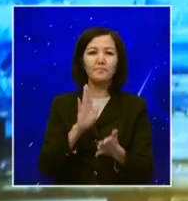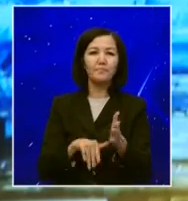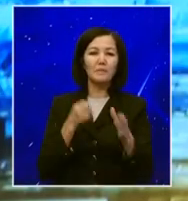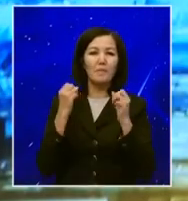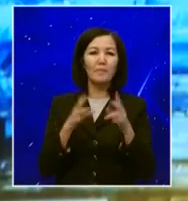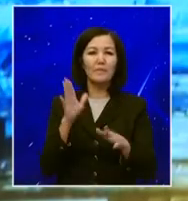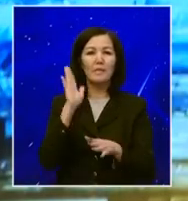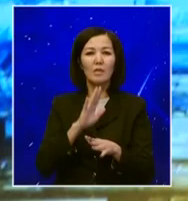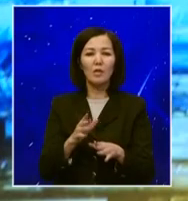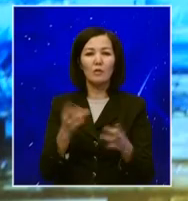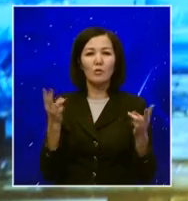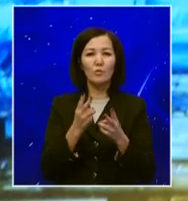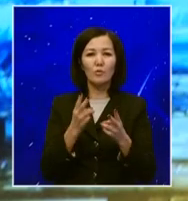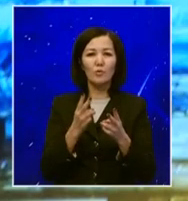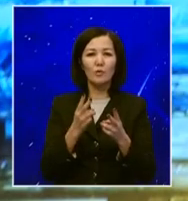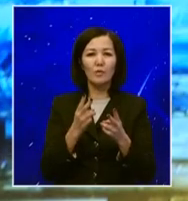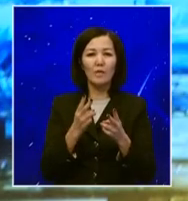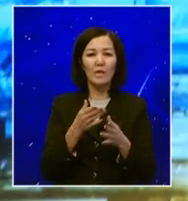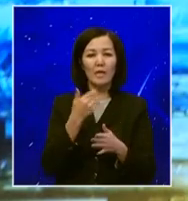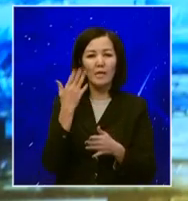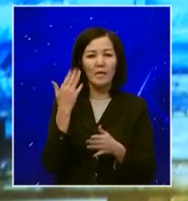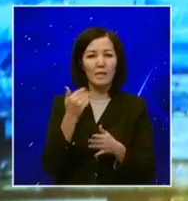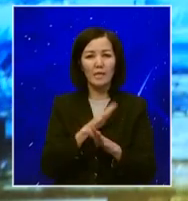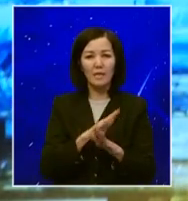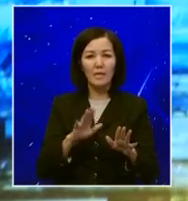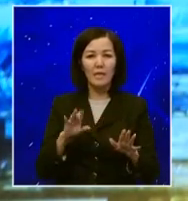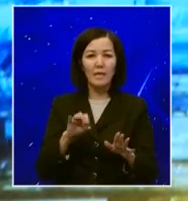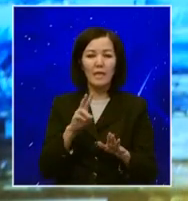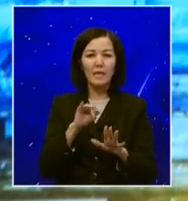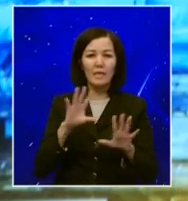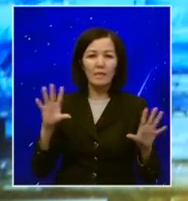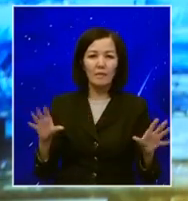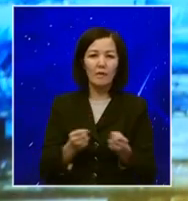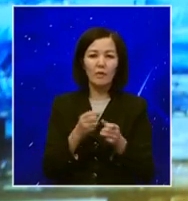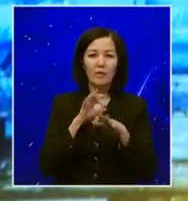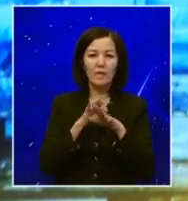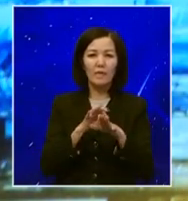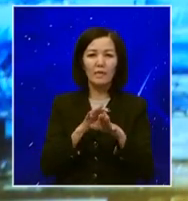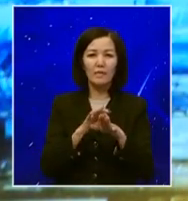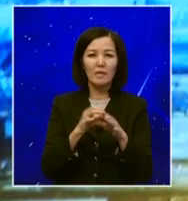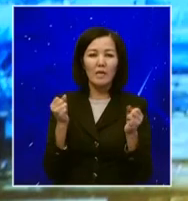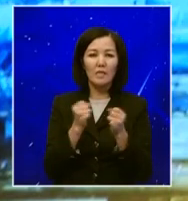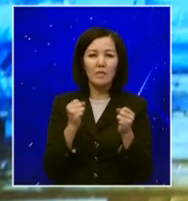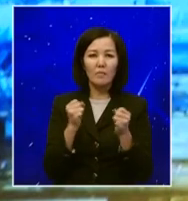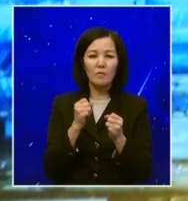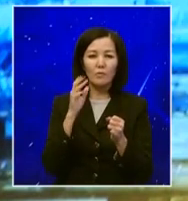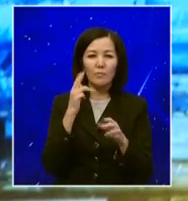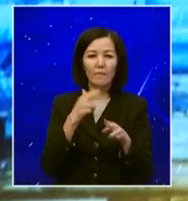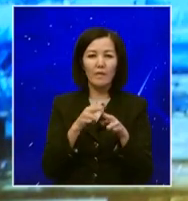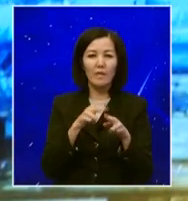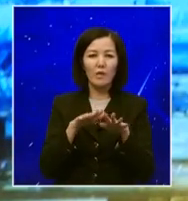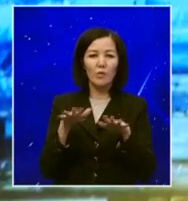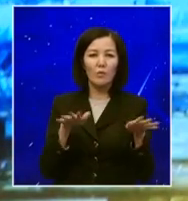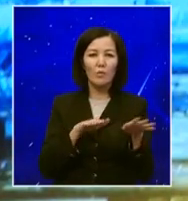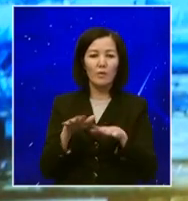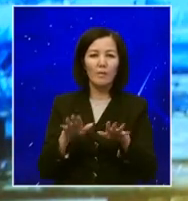Безопасность на воде нужно соблюдать не только летом. Спасатели Илийского района проводят рейды по замерзшим водоемам. Во